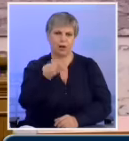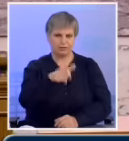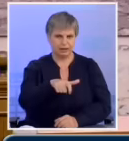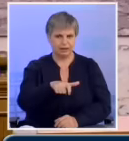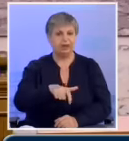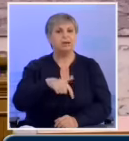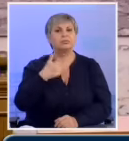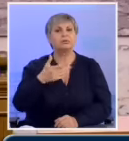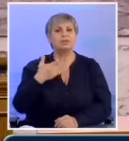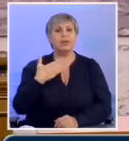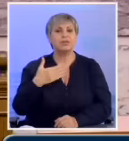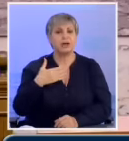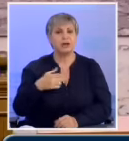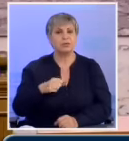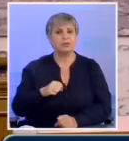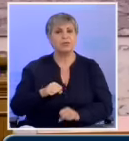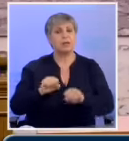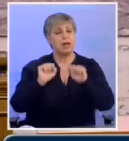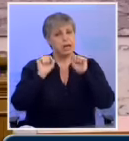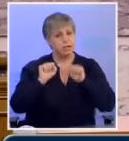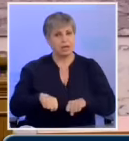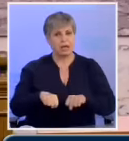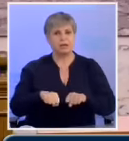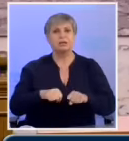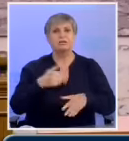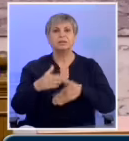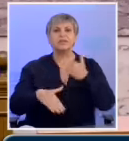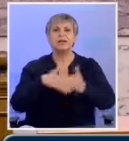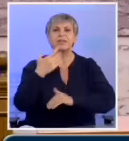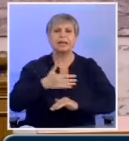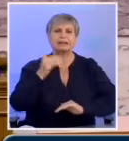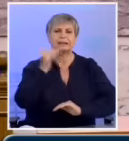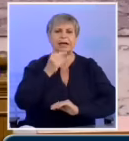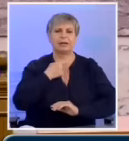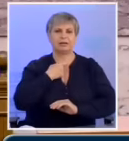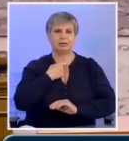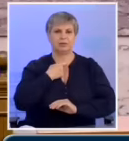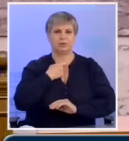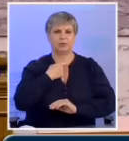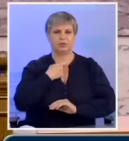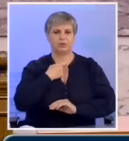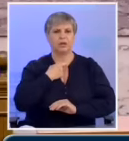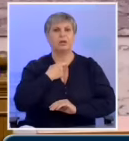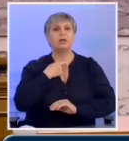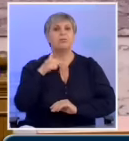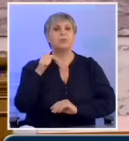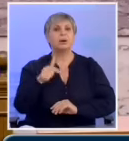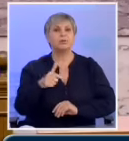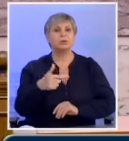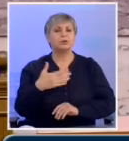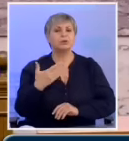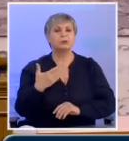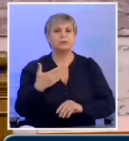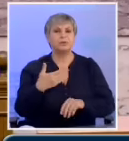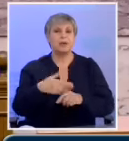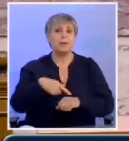ψηφίζουν υπέρ της διαδικασίας του κατεπήγοντος, η οποία θα έχει